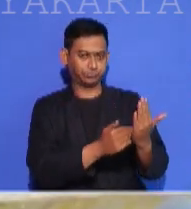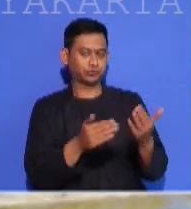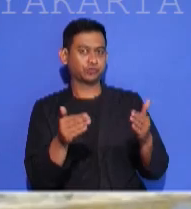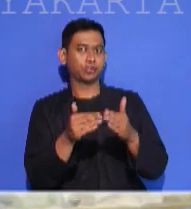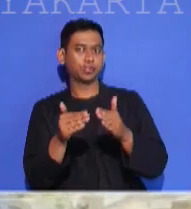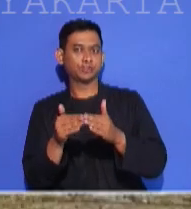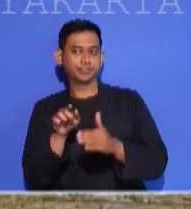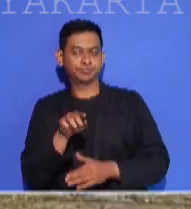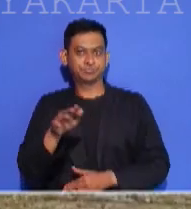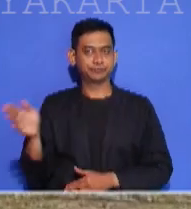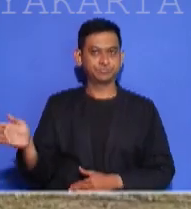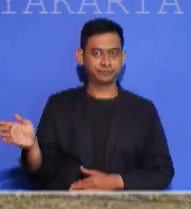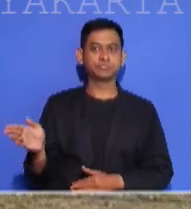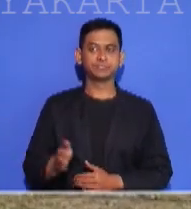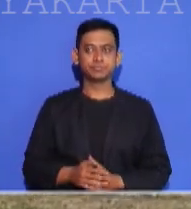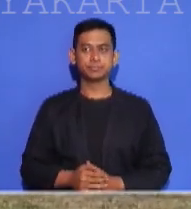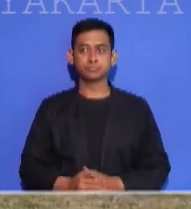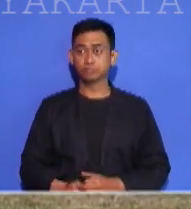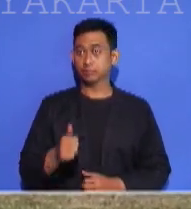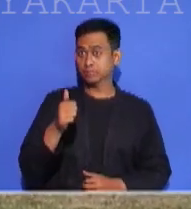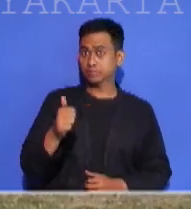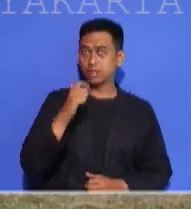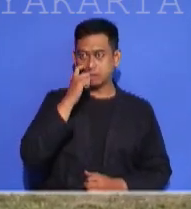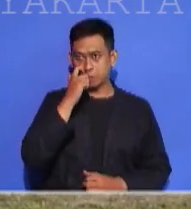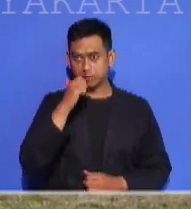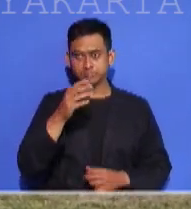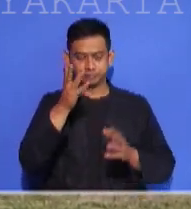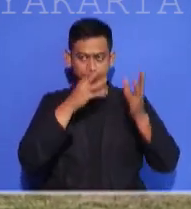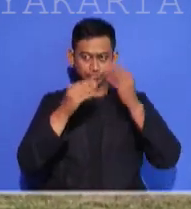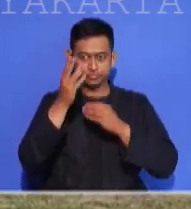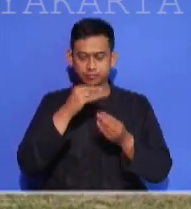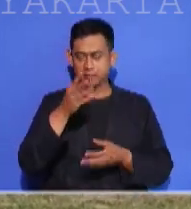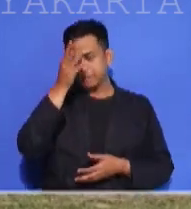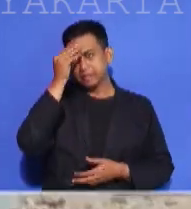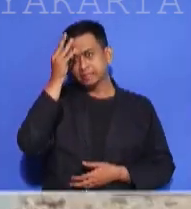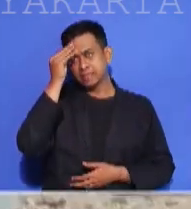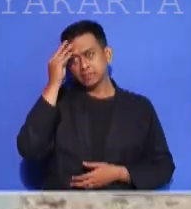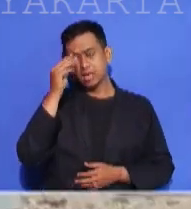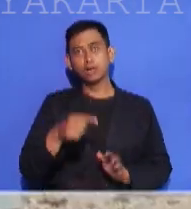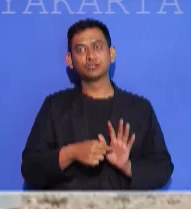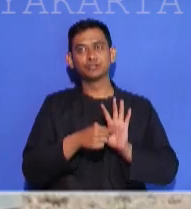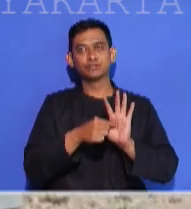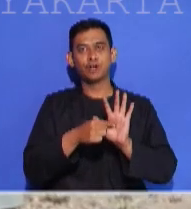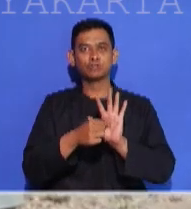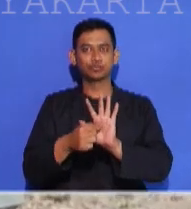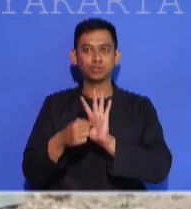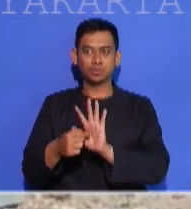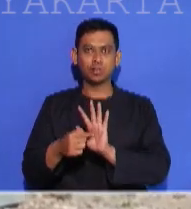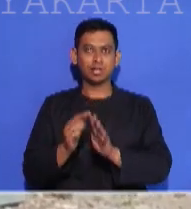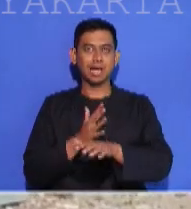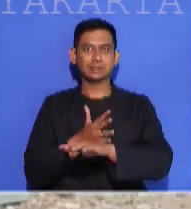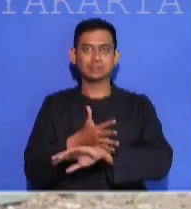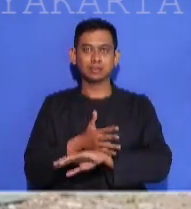Kejawi sagetipun mumpangataken kangge papan sinau para siswa utawi papan kangge gelar maneka werni kesenian tradisional Balai